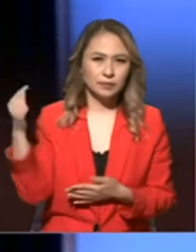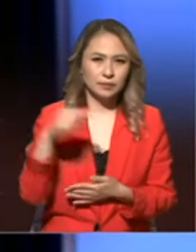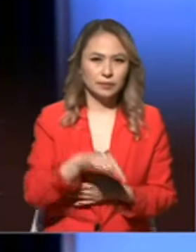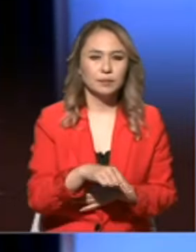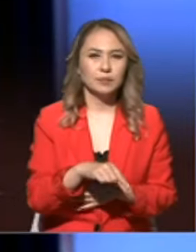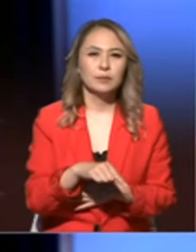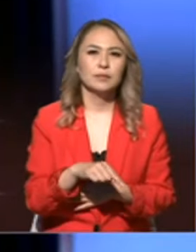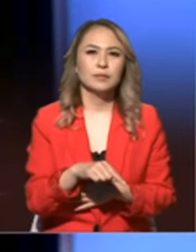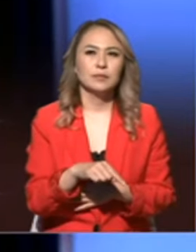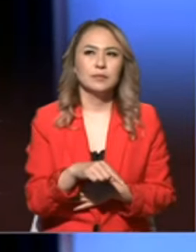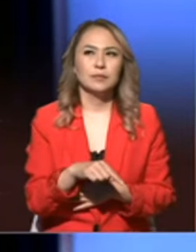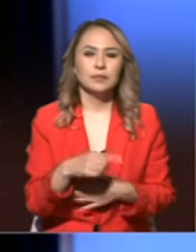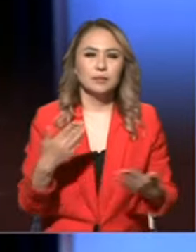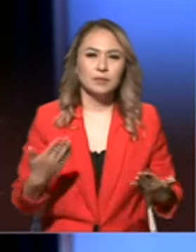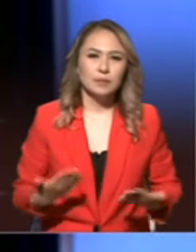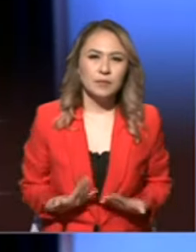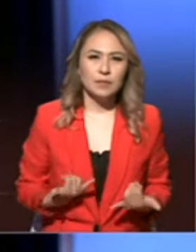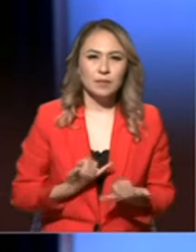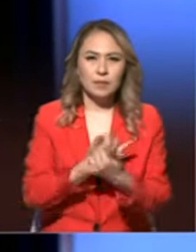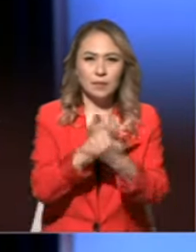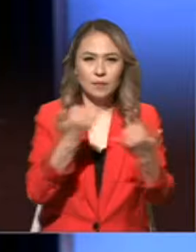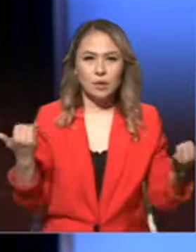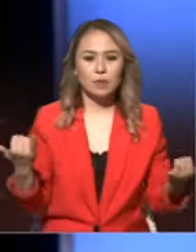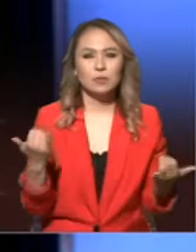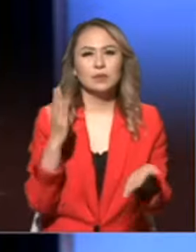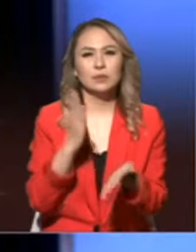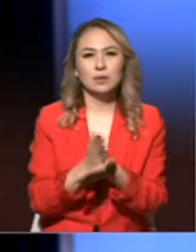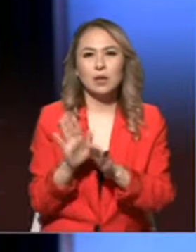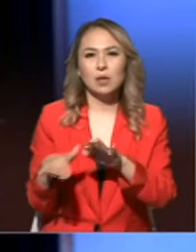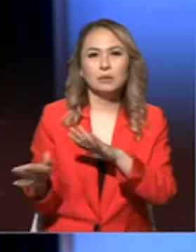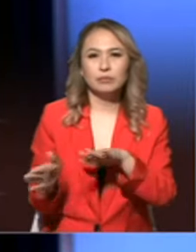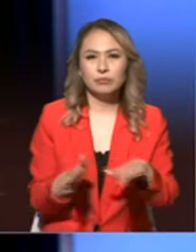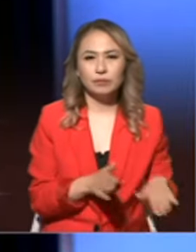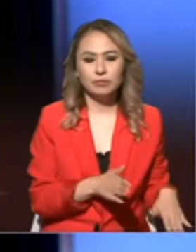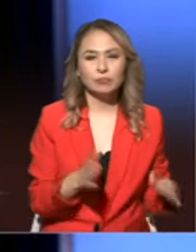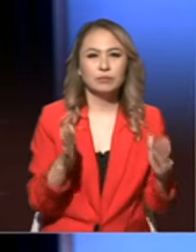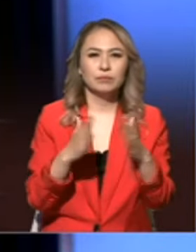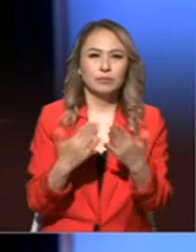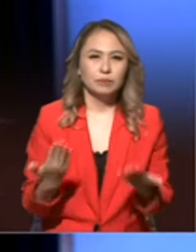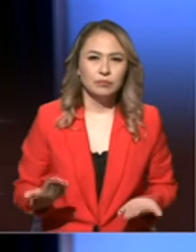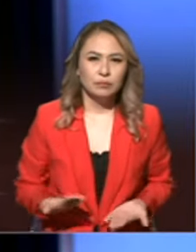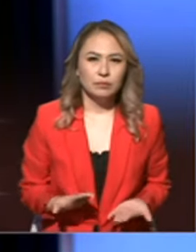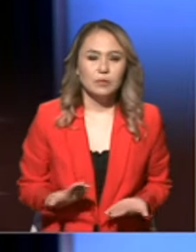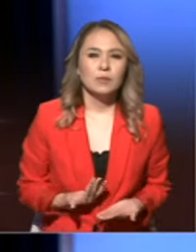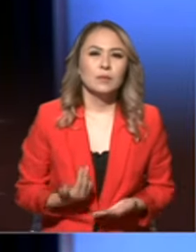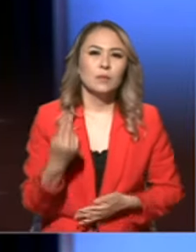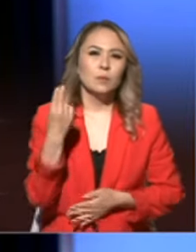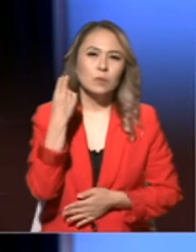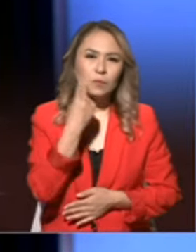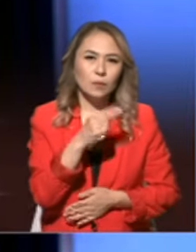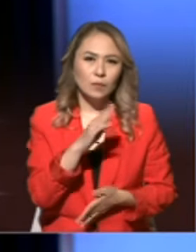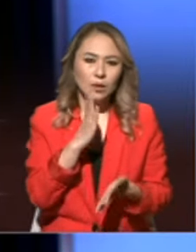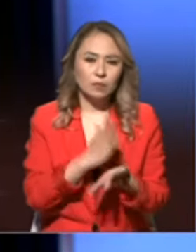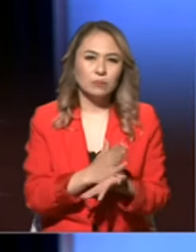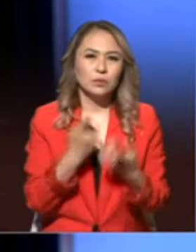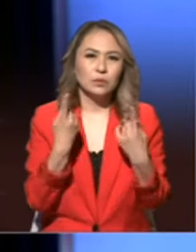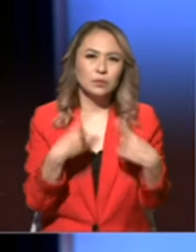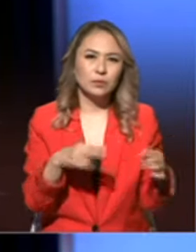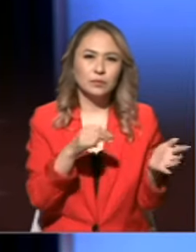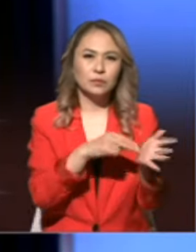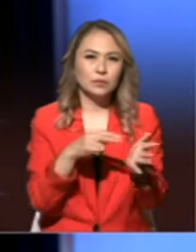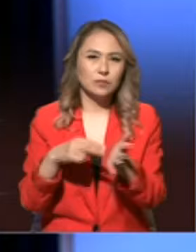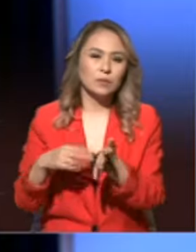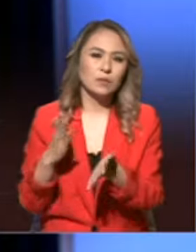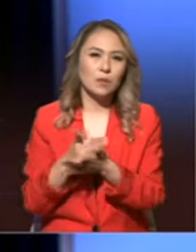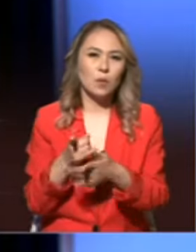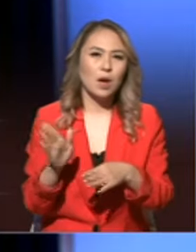жаңағыдай тұрғын үй беру дейді, берді жарайды. Ол тұрғын үйдің де сапасы бар, басқа құны бар, басқа мәселелерде ол